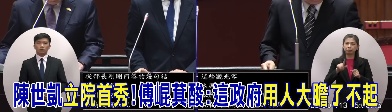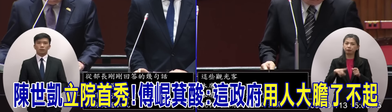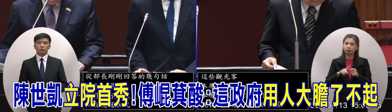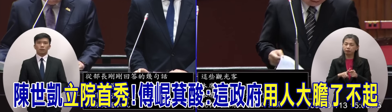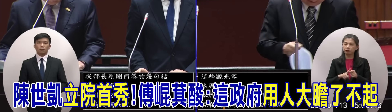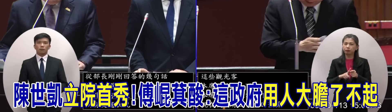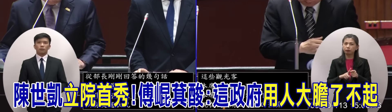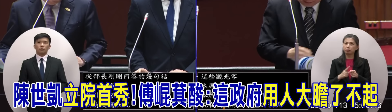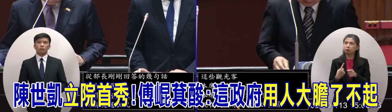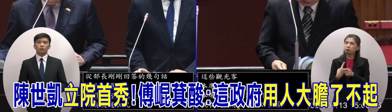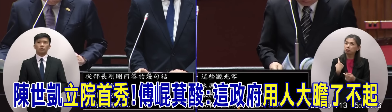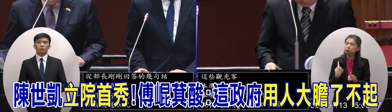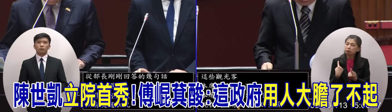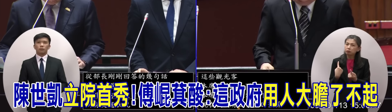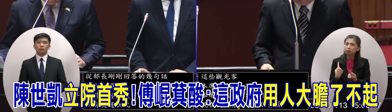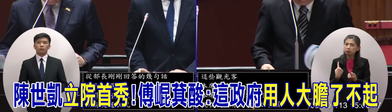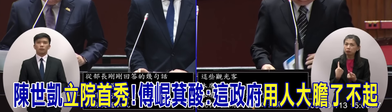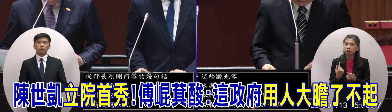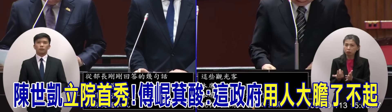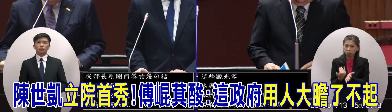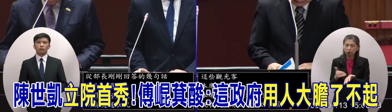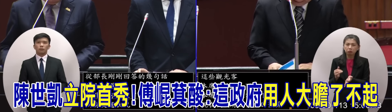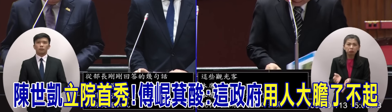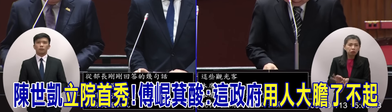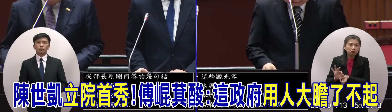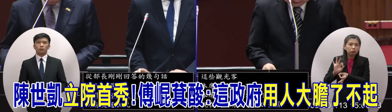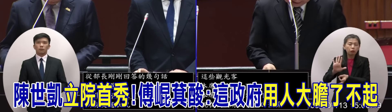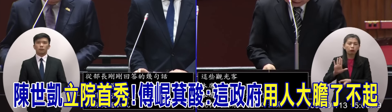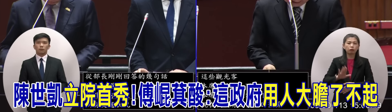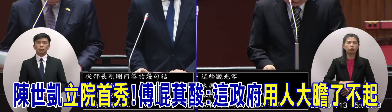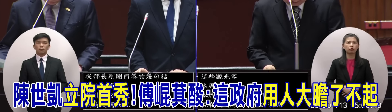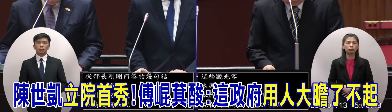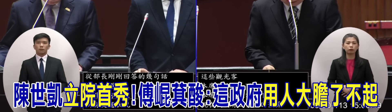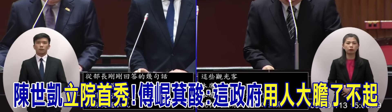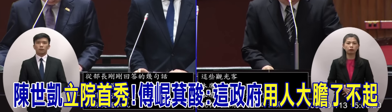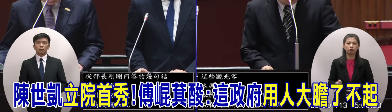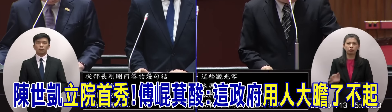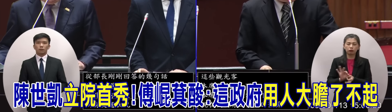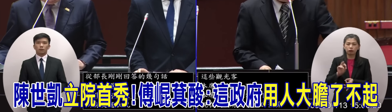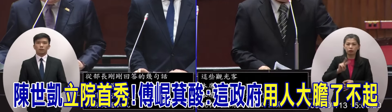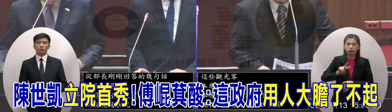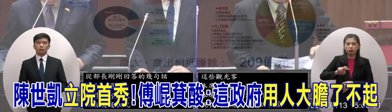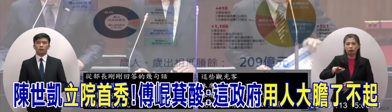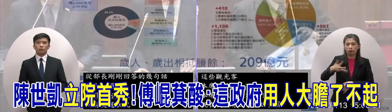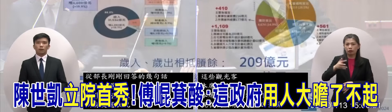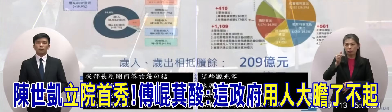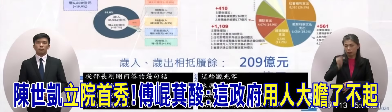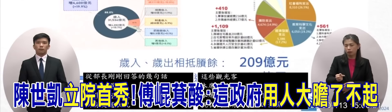呢、超编了很多哈，增加了2800多亿，